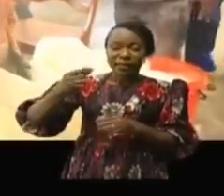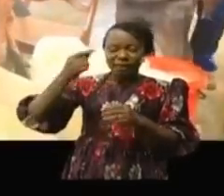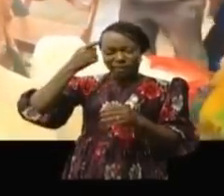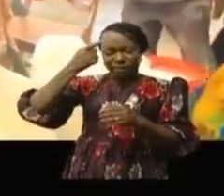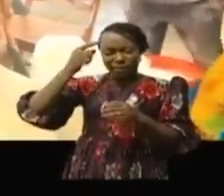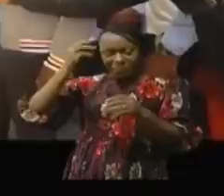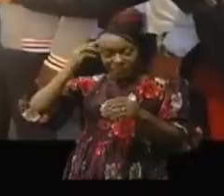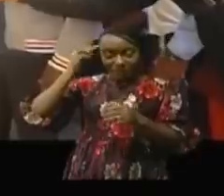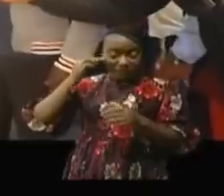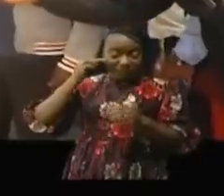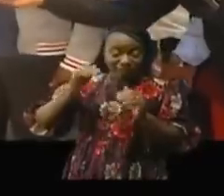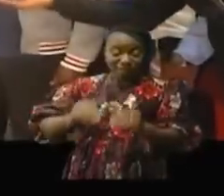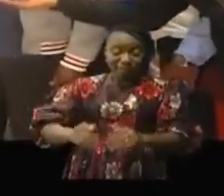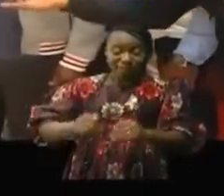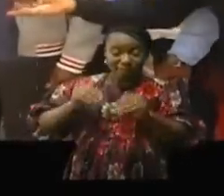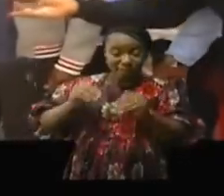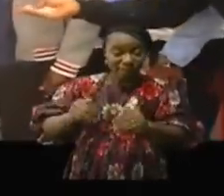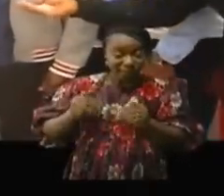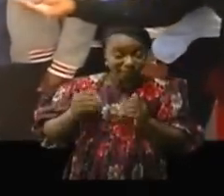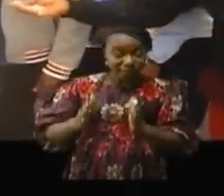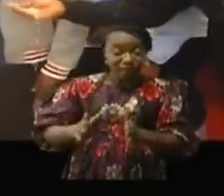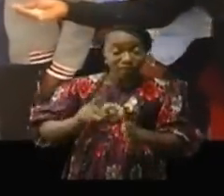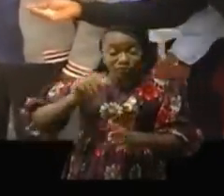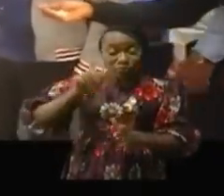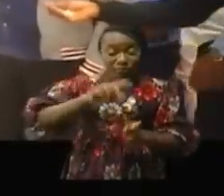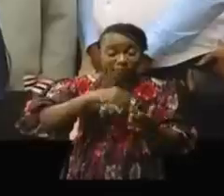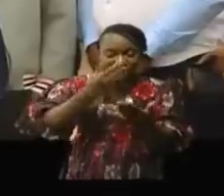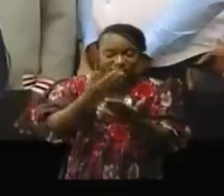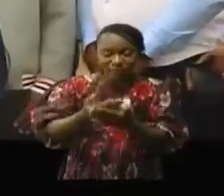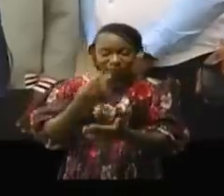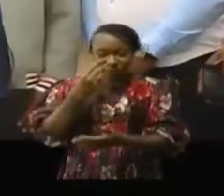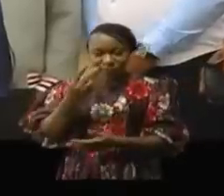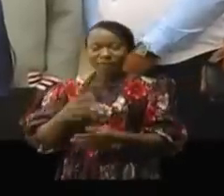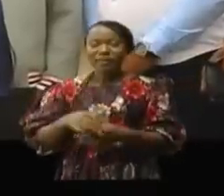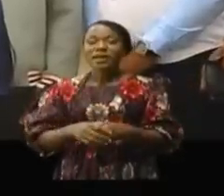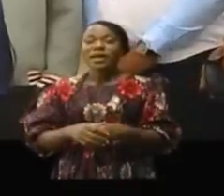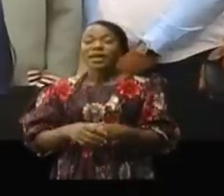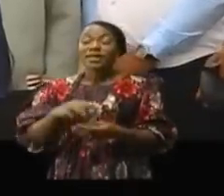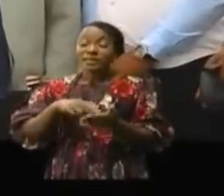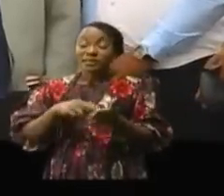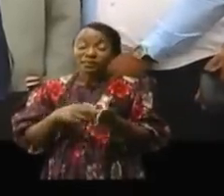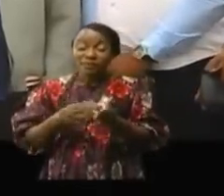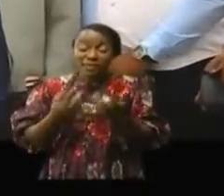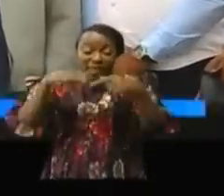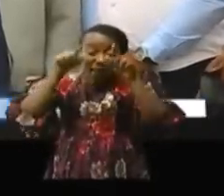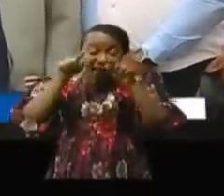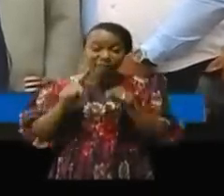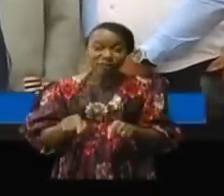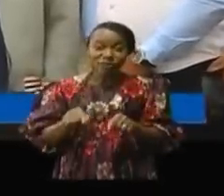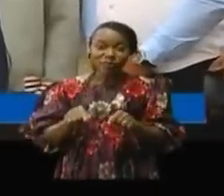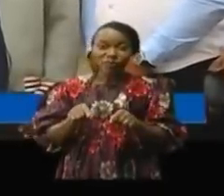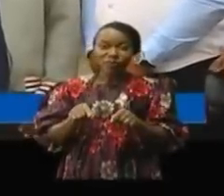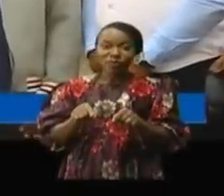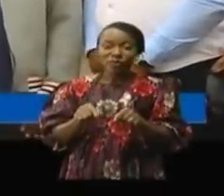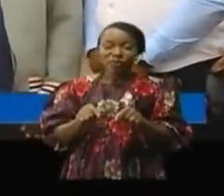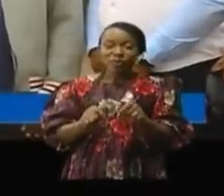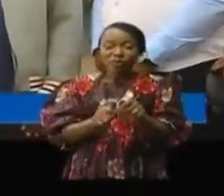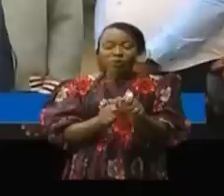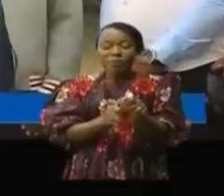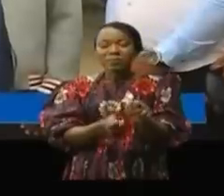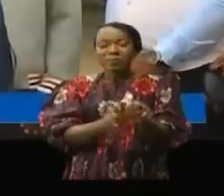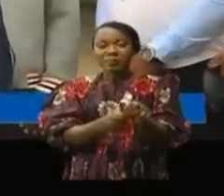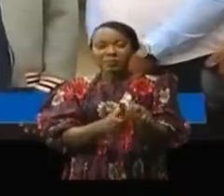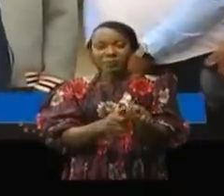congolais, Désiré Nzinga Birianze, est descendu sur terrain. Pour la saison ici, c'est maïs et manioc. Mais on envisage, parce que le site est très